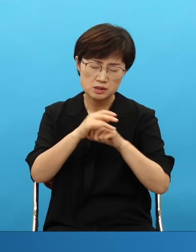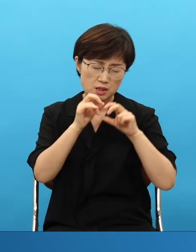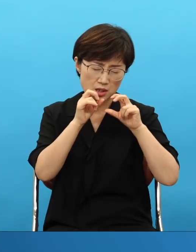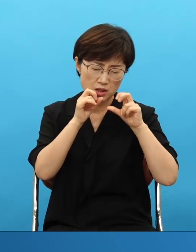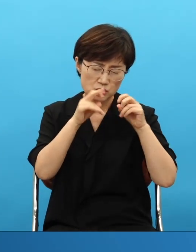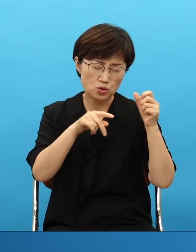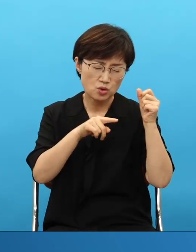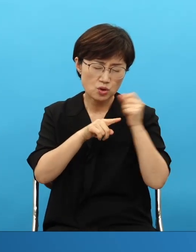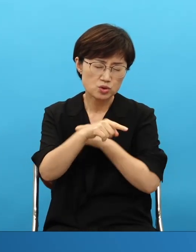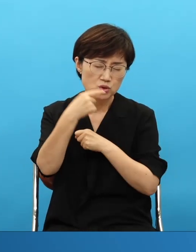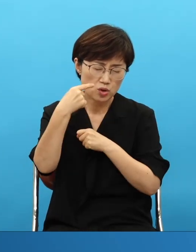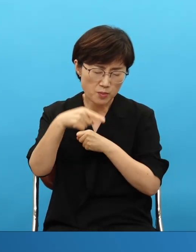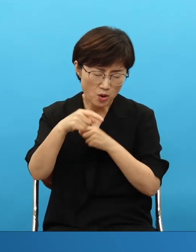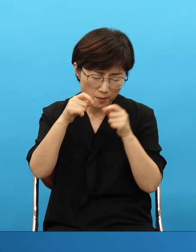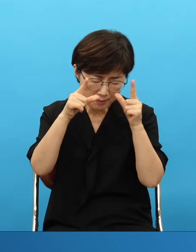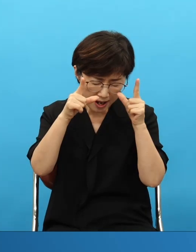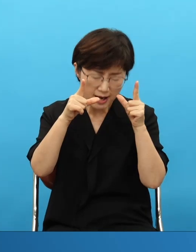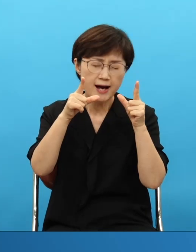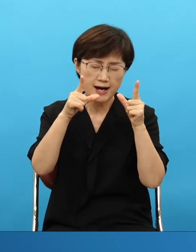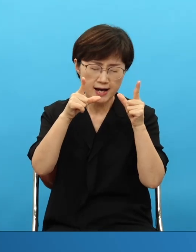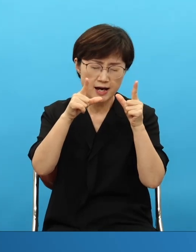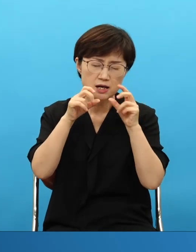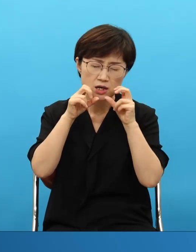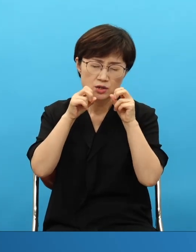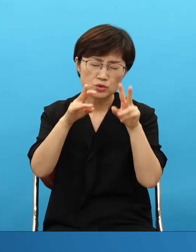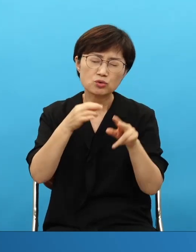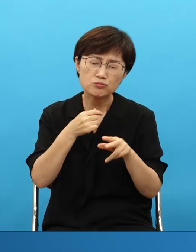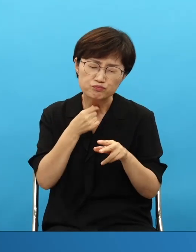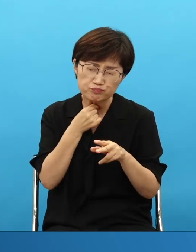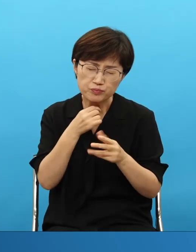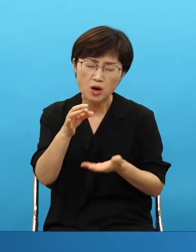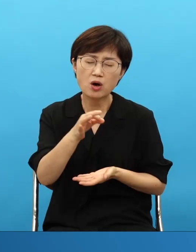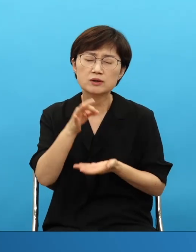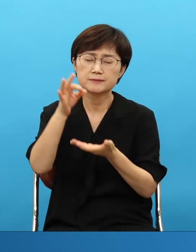예물을 하나님께 드립니다.